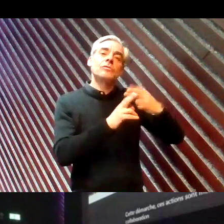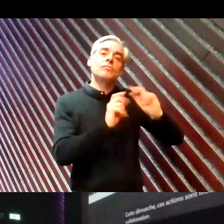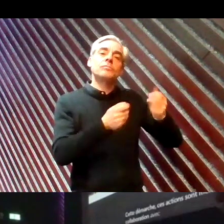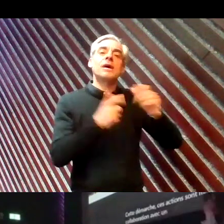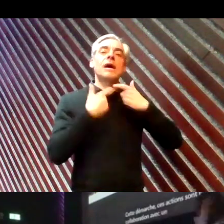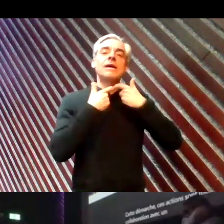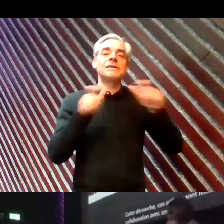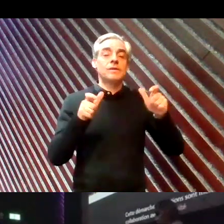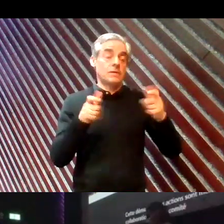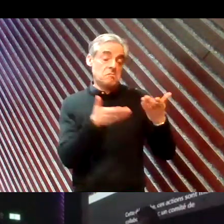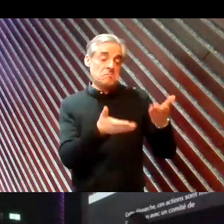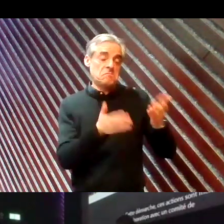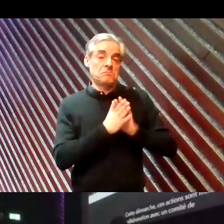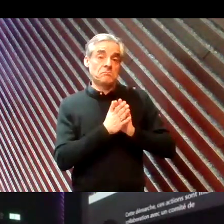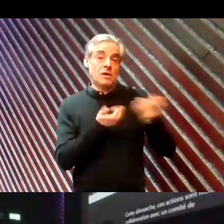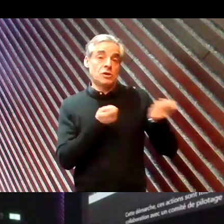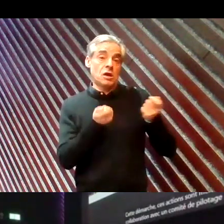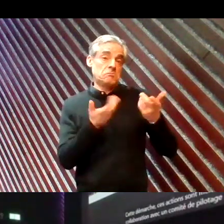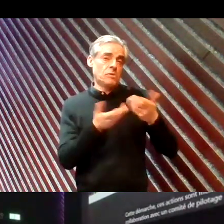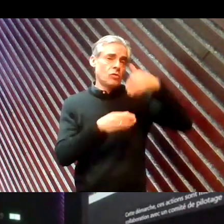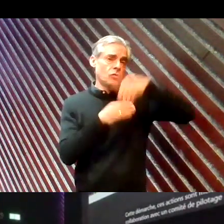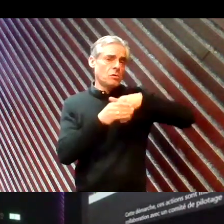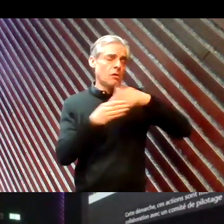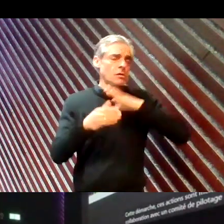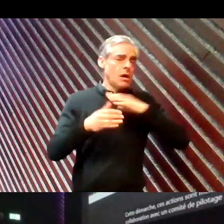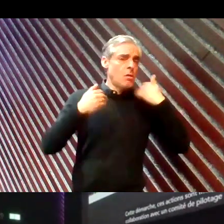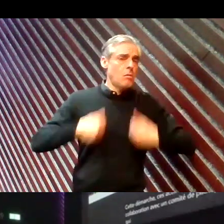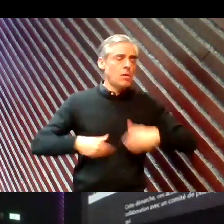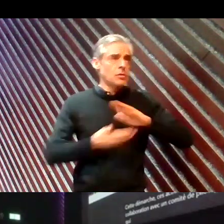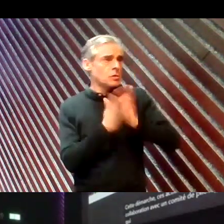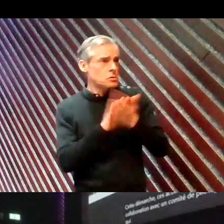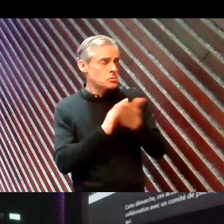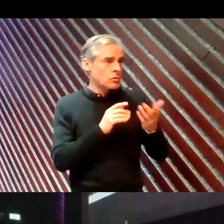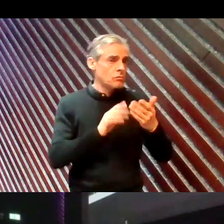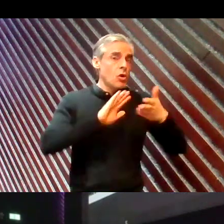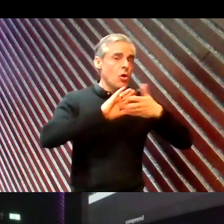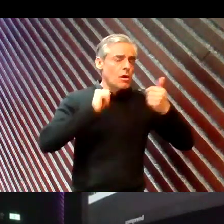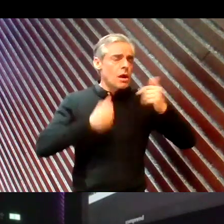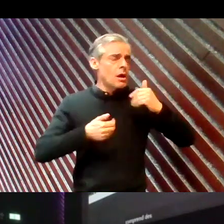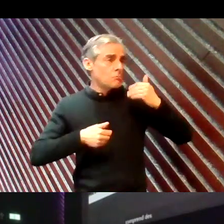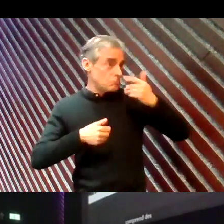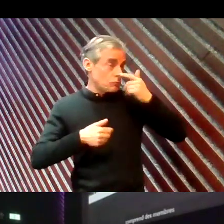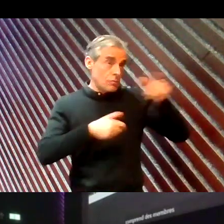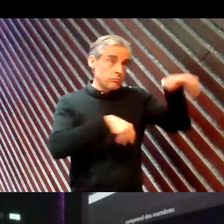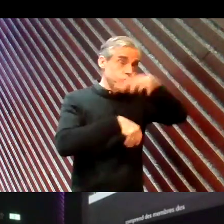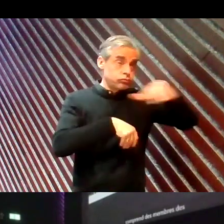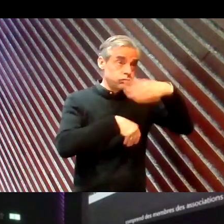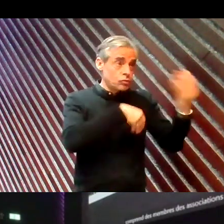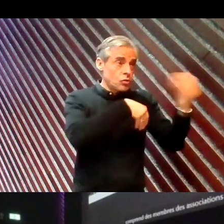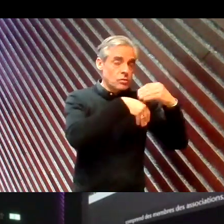qui comprend des membres des associations, des relais associatifs dont les conseils sont